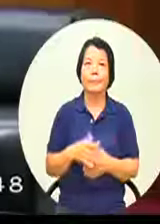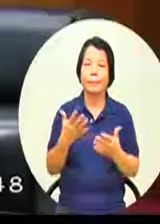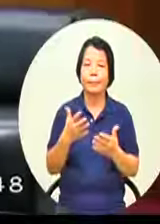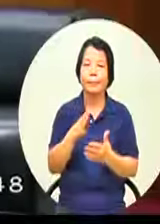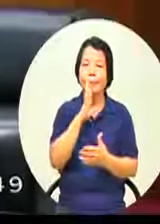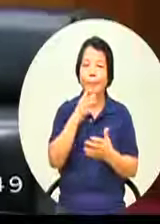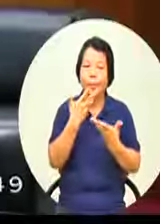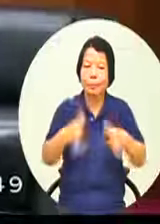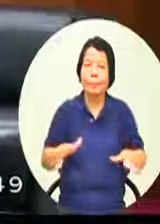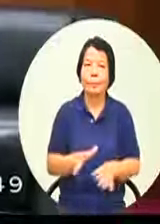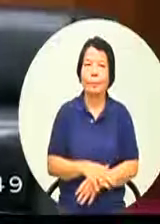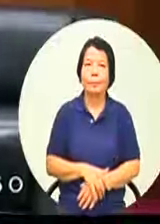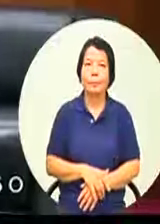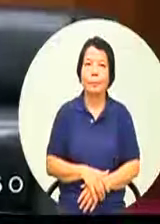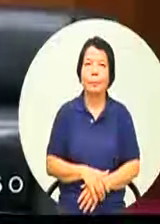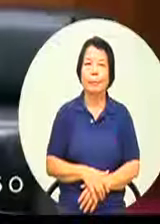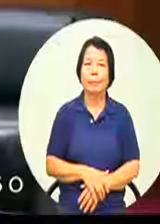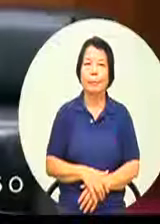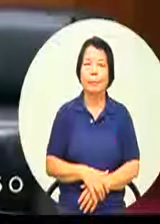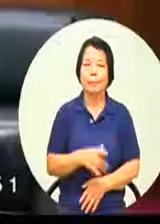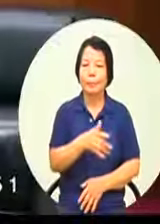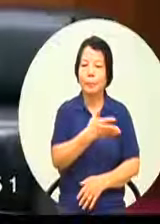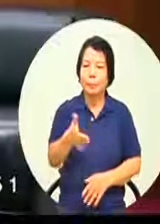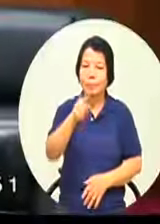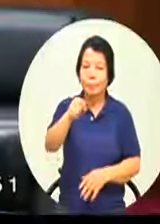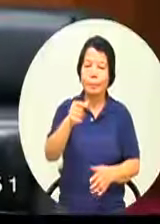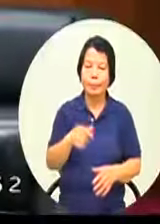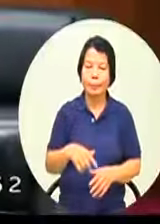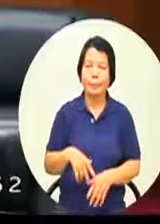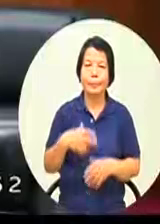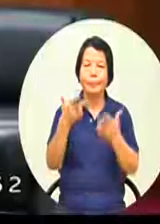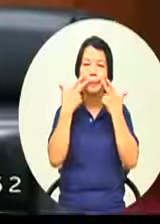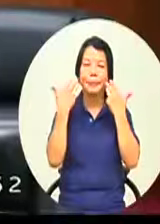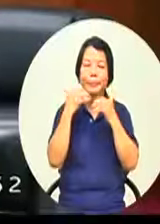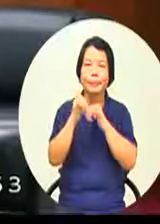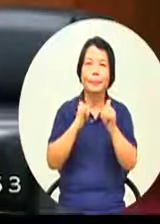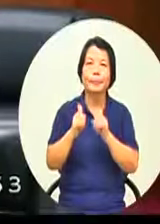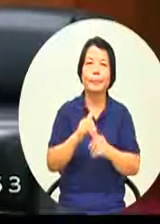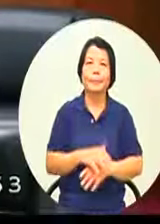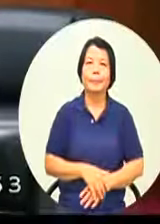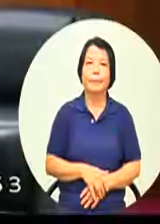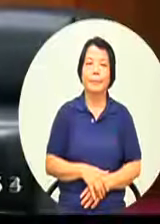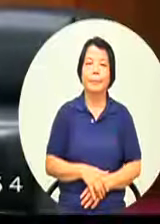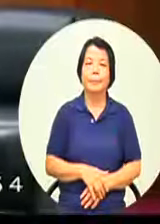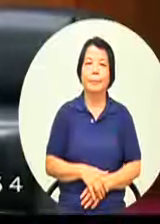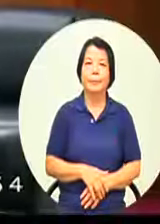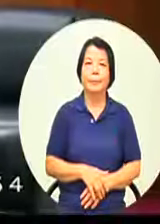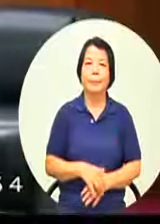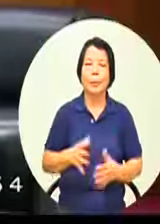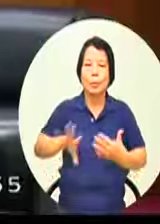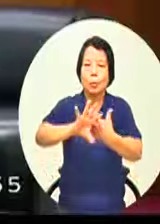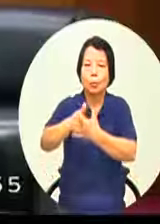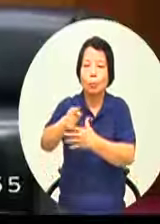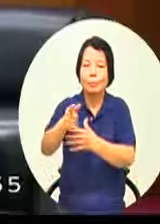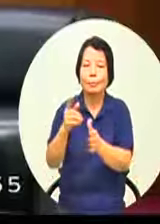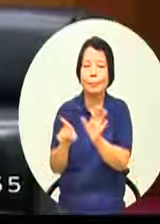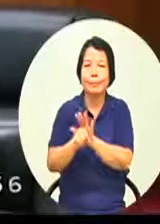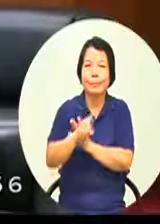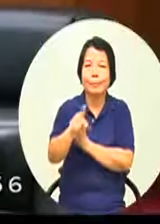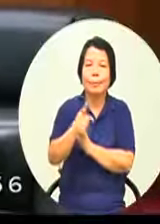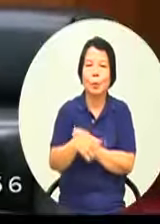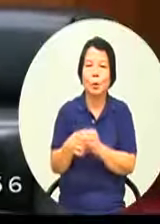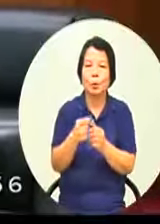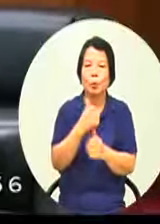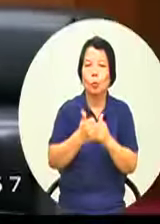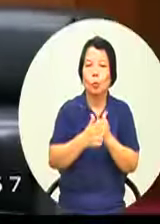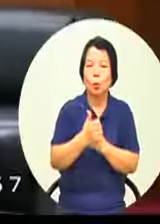方是蛮多的，也让他们了解我们原住民其实不差于国外的那些表演者了